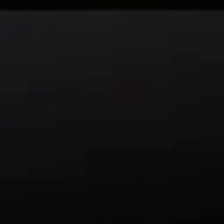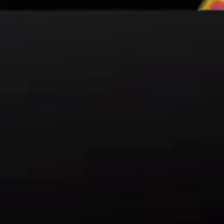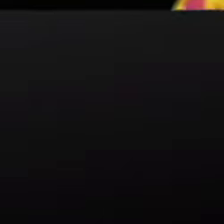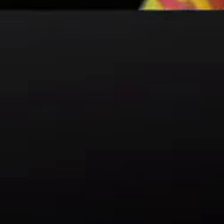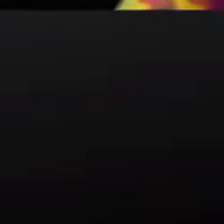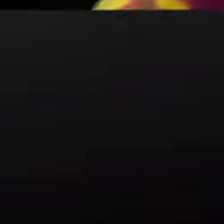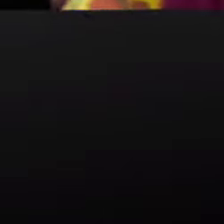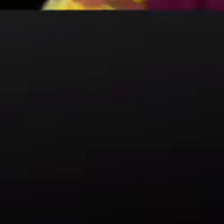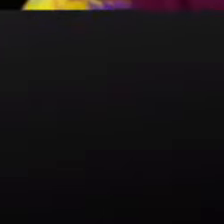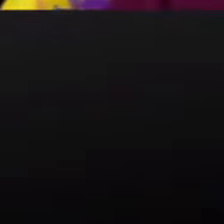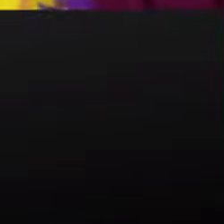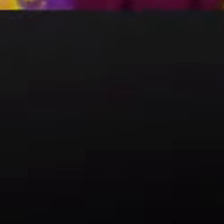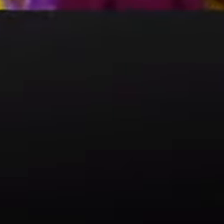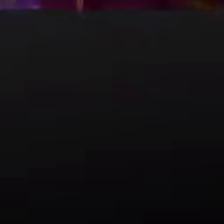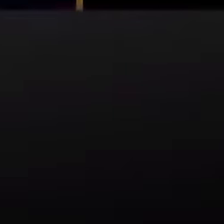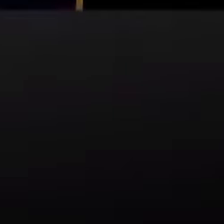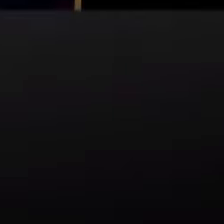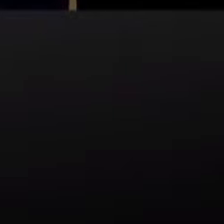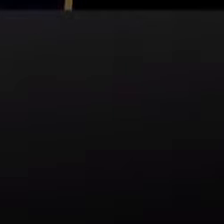hai hai